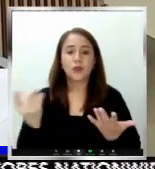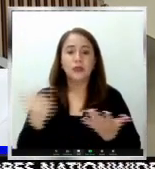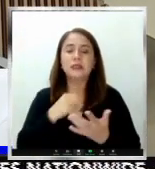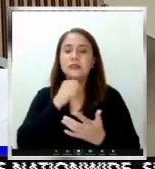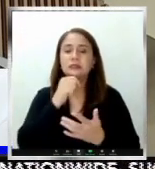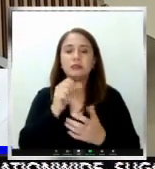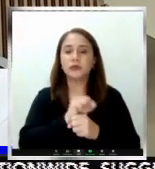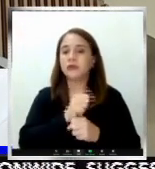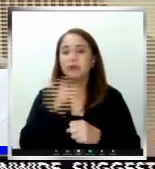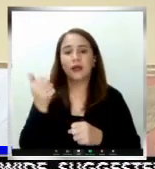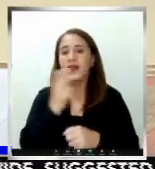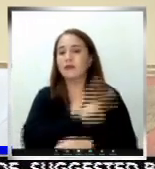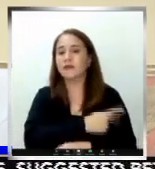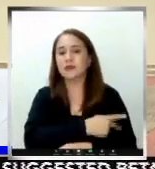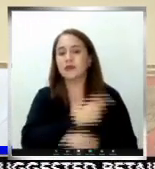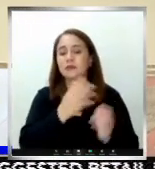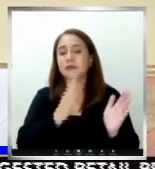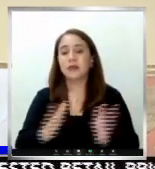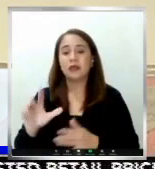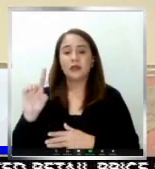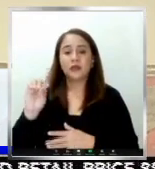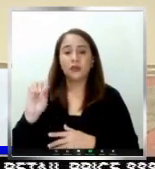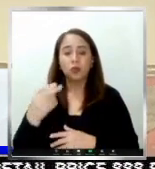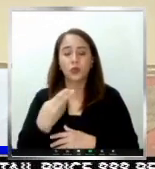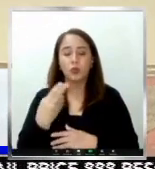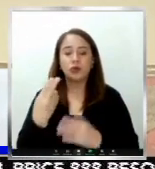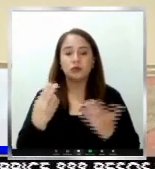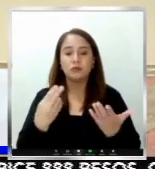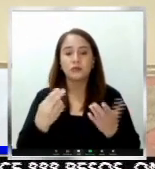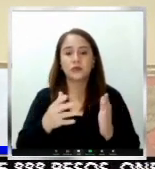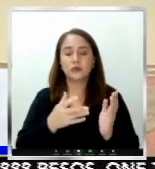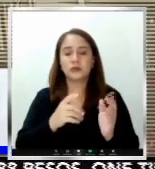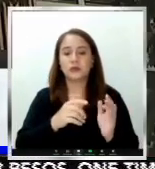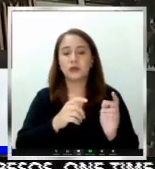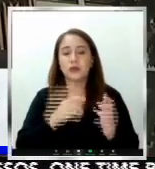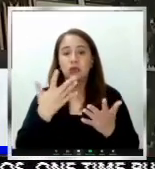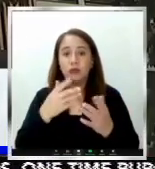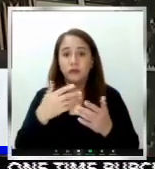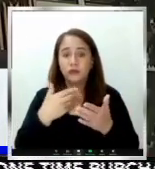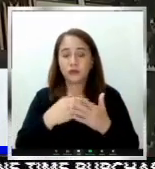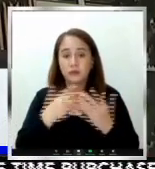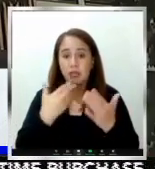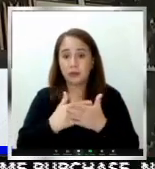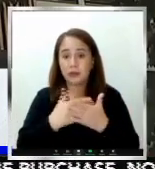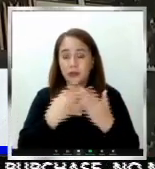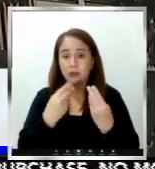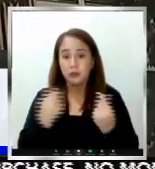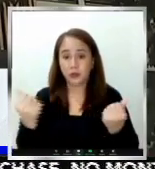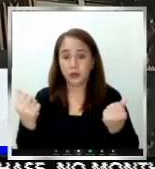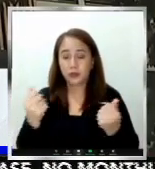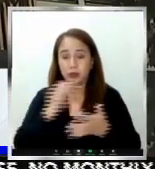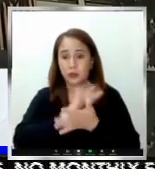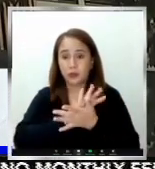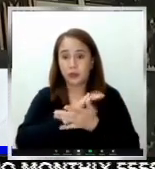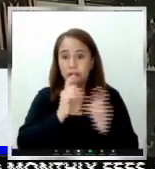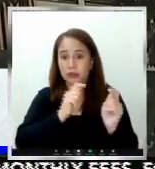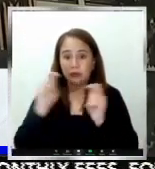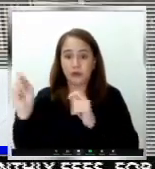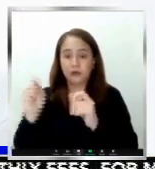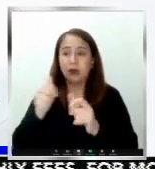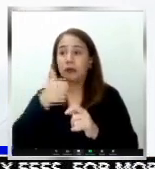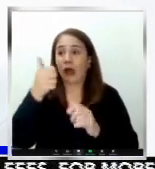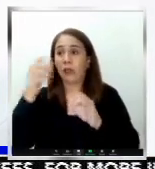ang balak ng DOH na palabasin na ang ibang pasyenteng pagaling na sa COVID-19 para makapasok na sa mga kwarto ang mga naghihintay sa